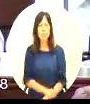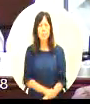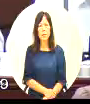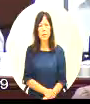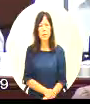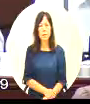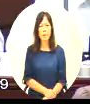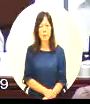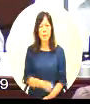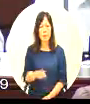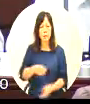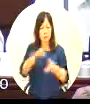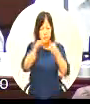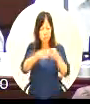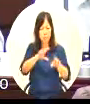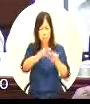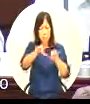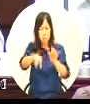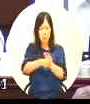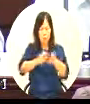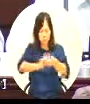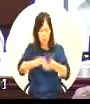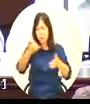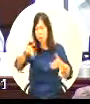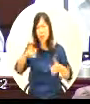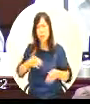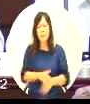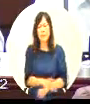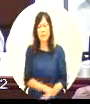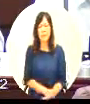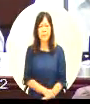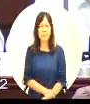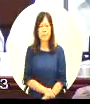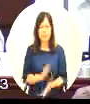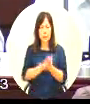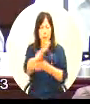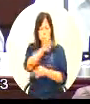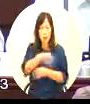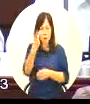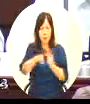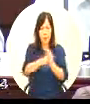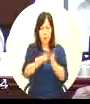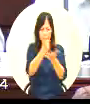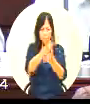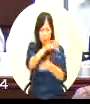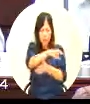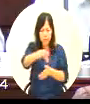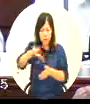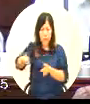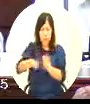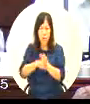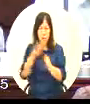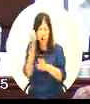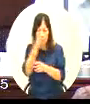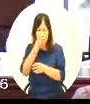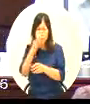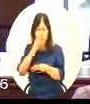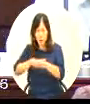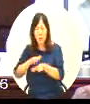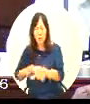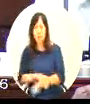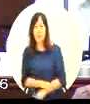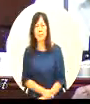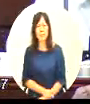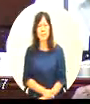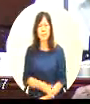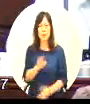一些的一个设置位置还没有确定。我们后续会一个站一个站来进行一个相关的检讨。当然有